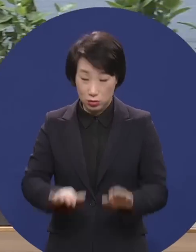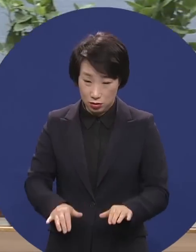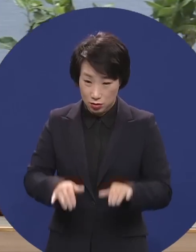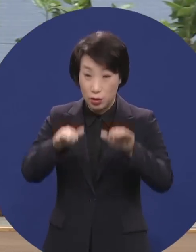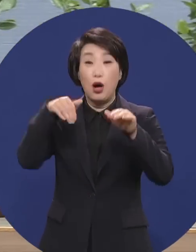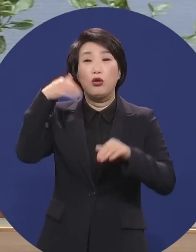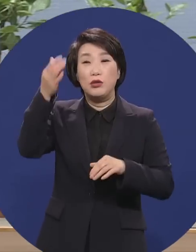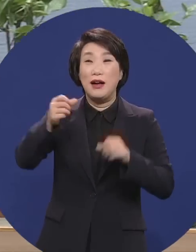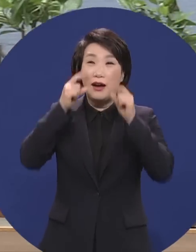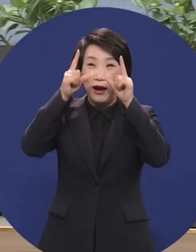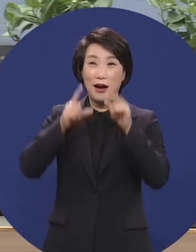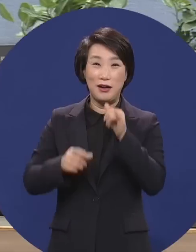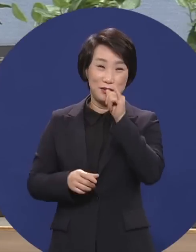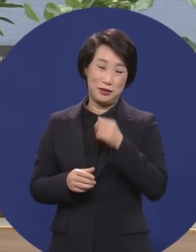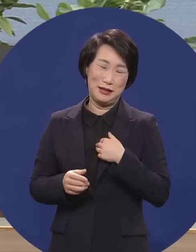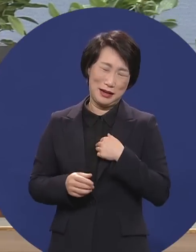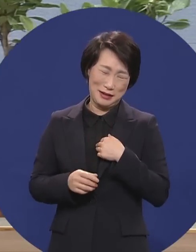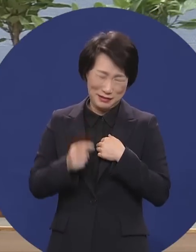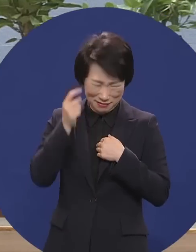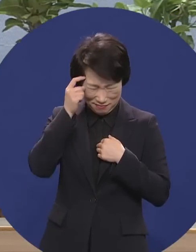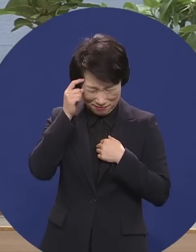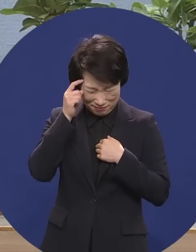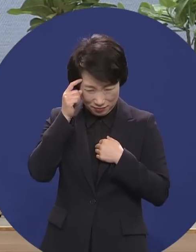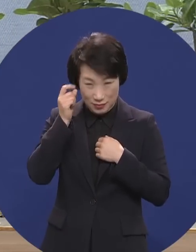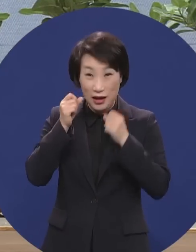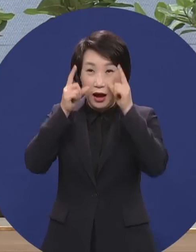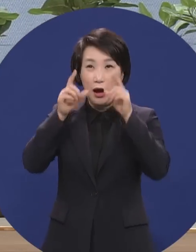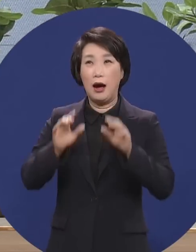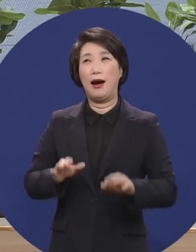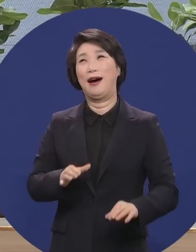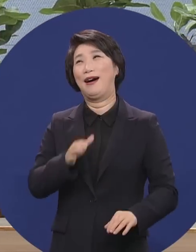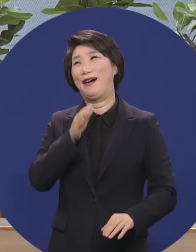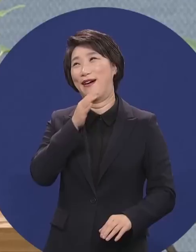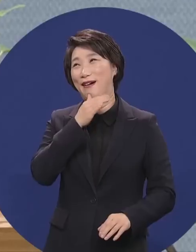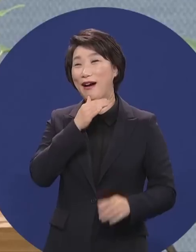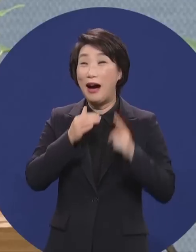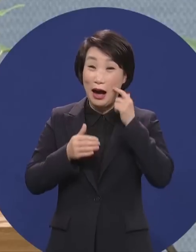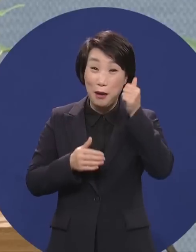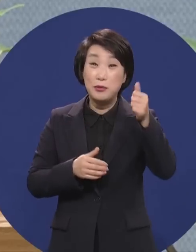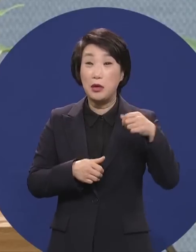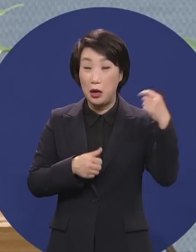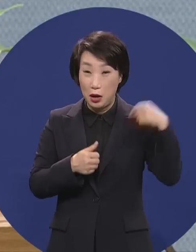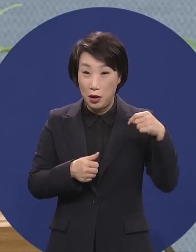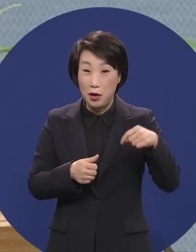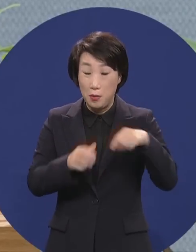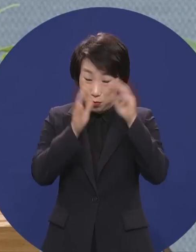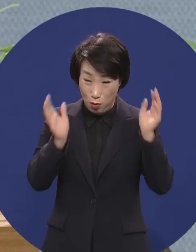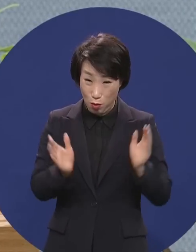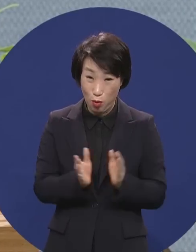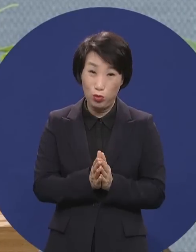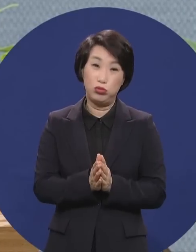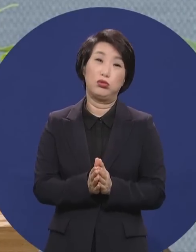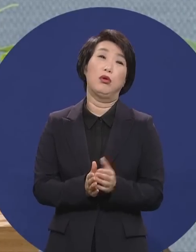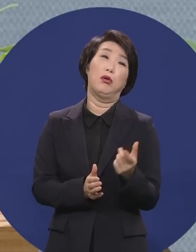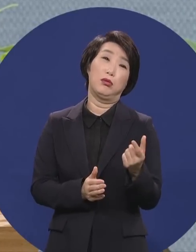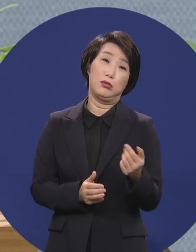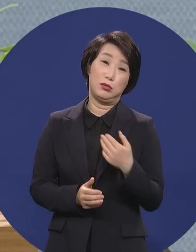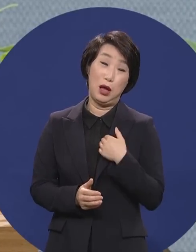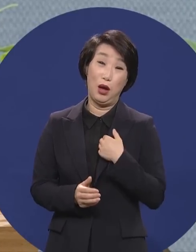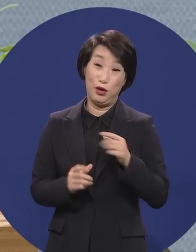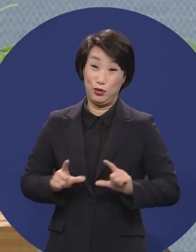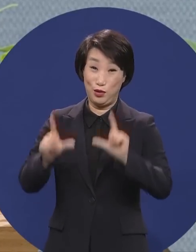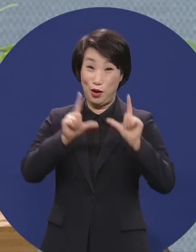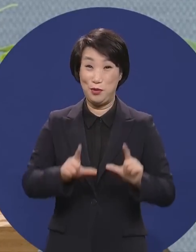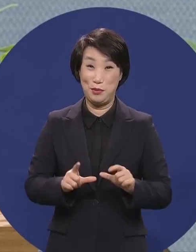성장한 다음에 가만히 철들어서 보니까 아버지가 하시는 말씀이 전부 다 내